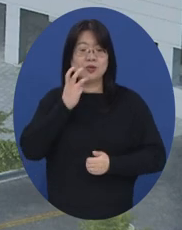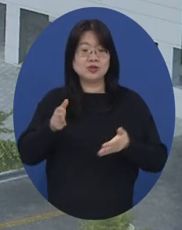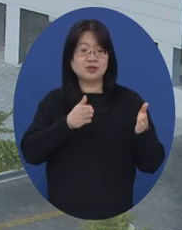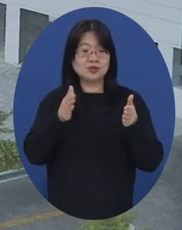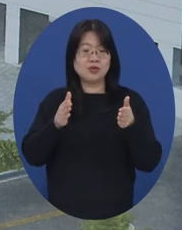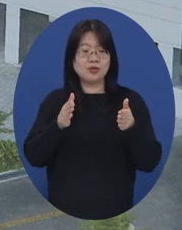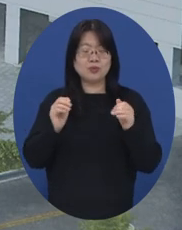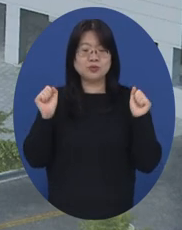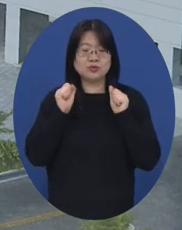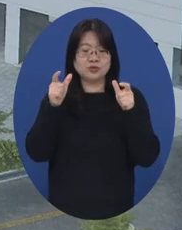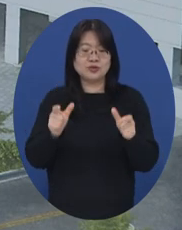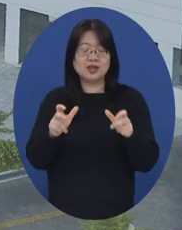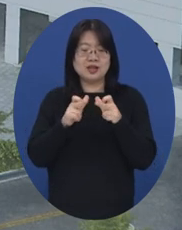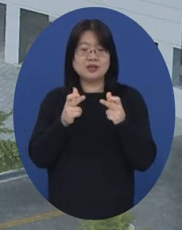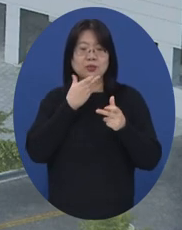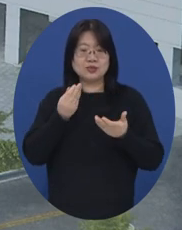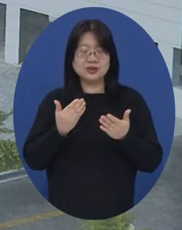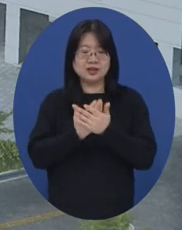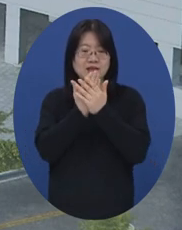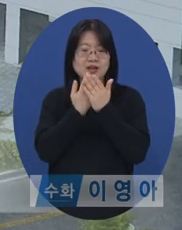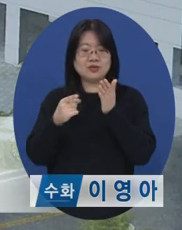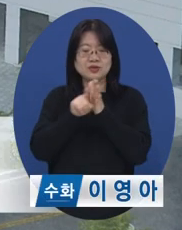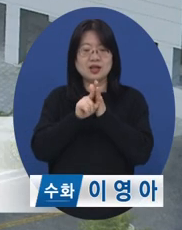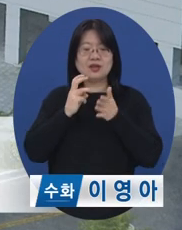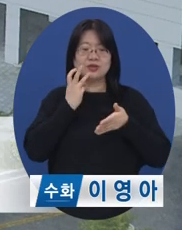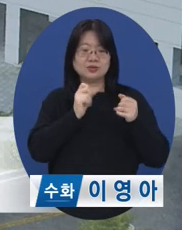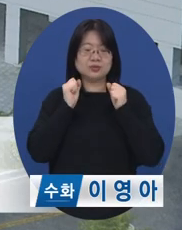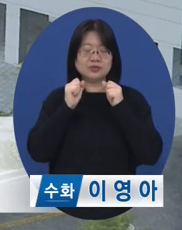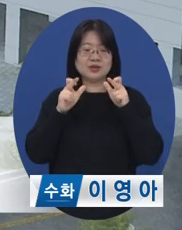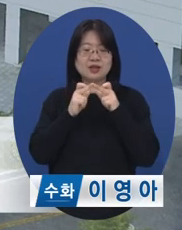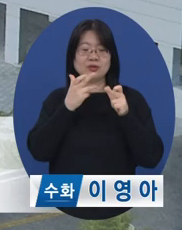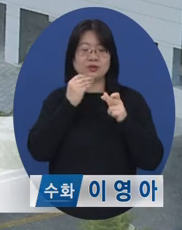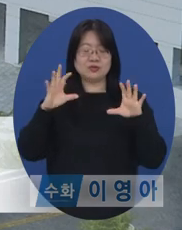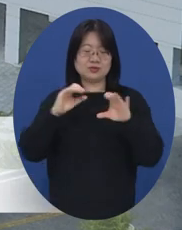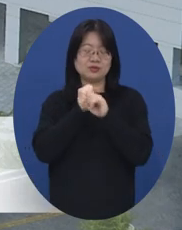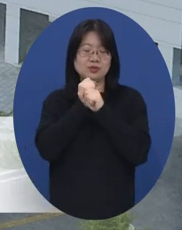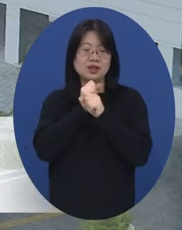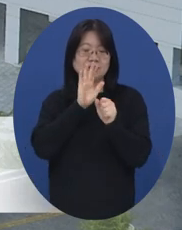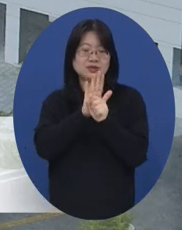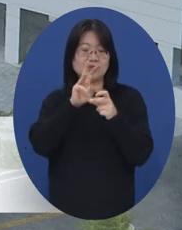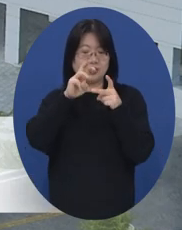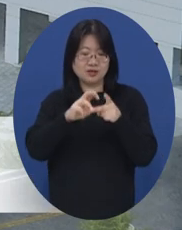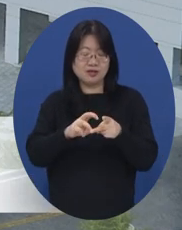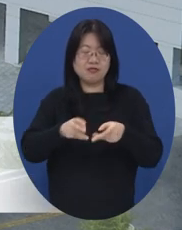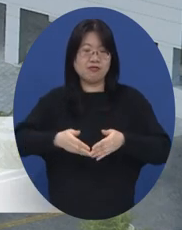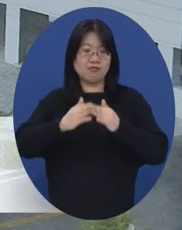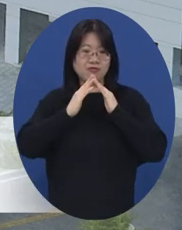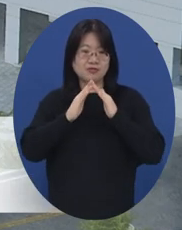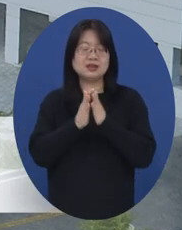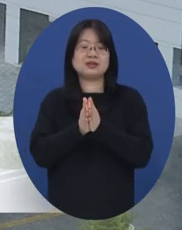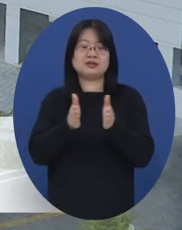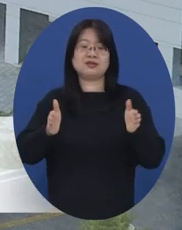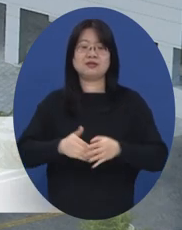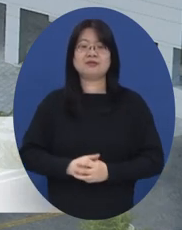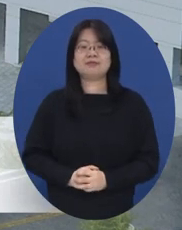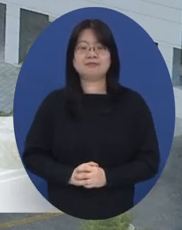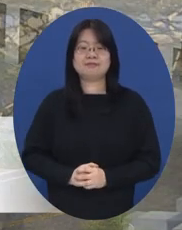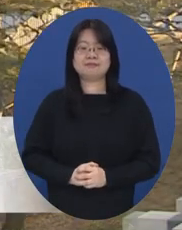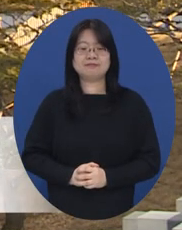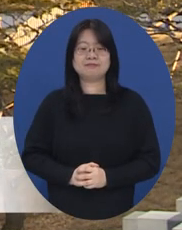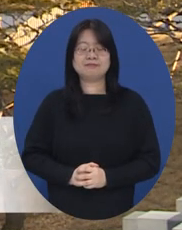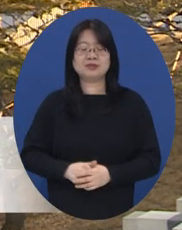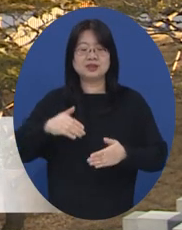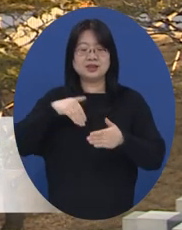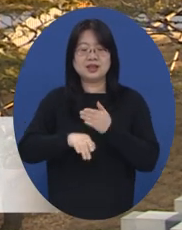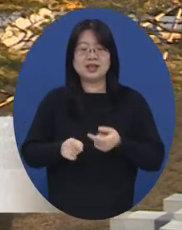경기도가 북부 지역 장애인 복지향상을 위해 경기북부 장애인복지 종합지원 센터 건립을 본격적으로 추진합니다